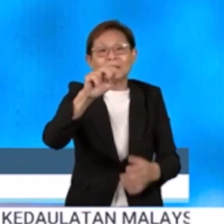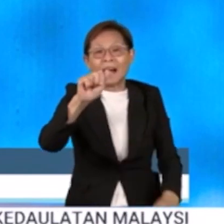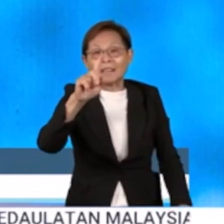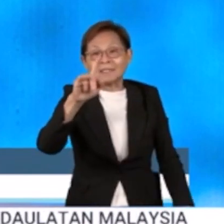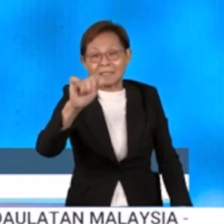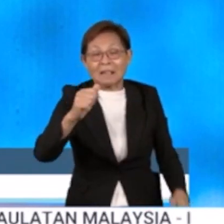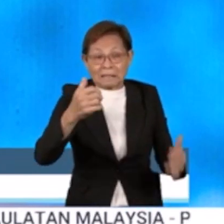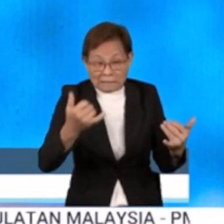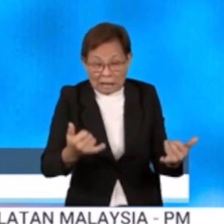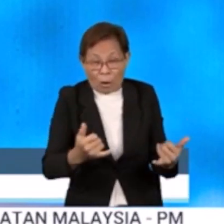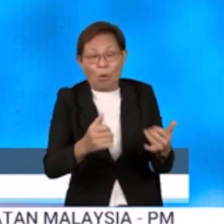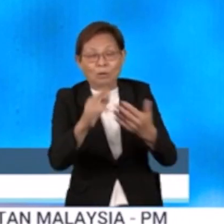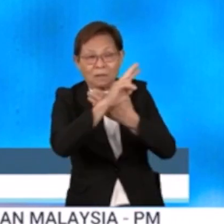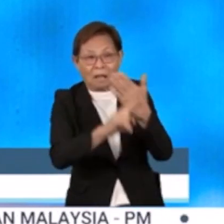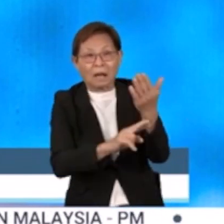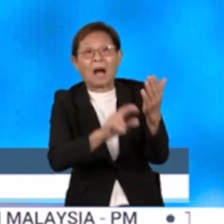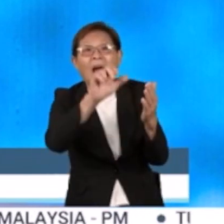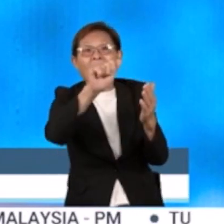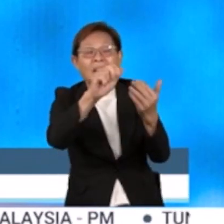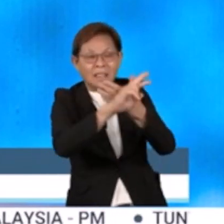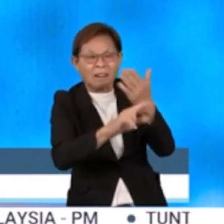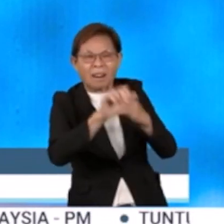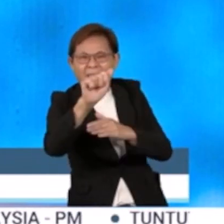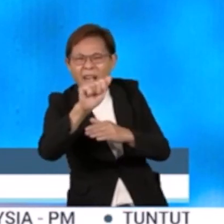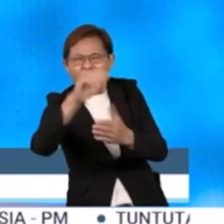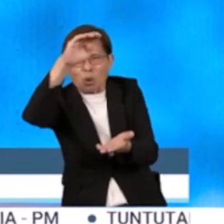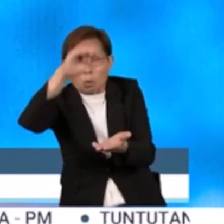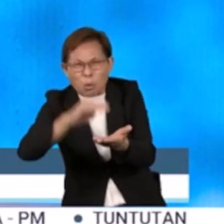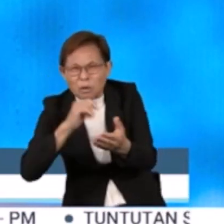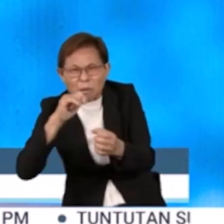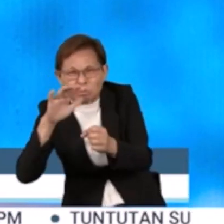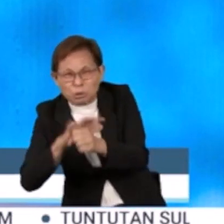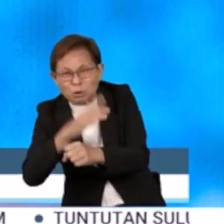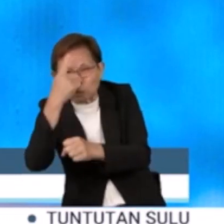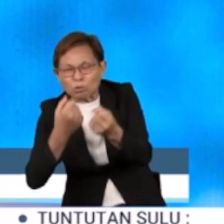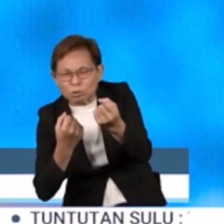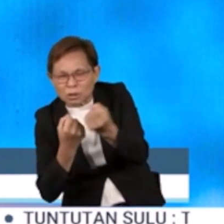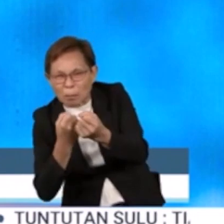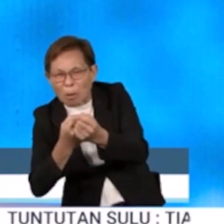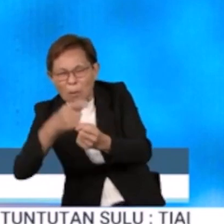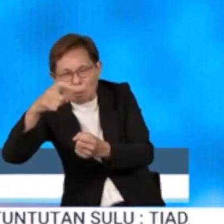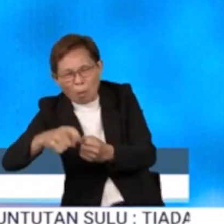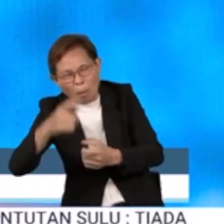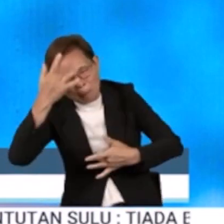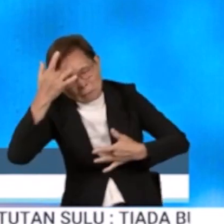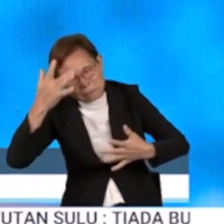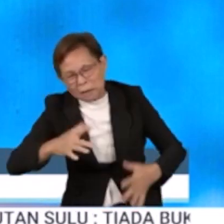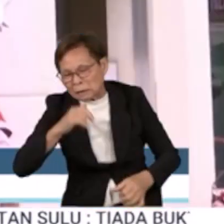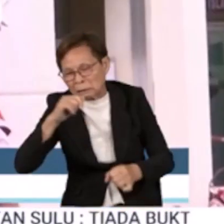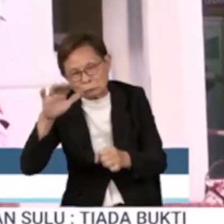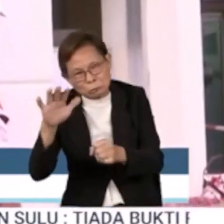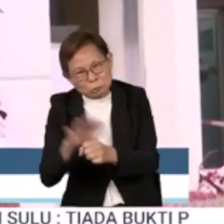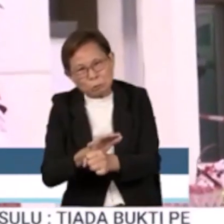ini bekalan darah jenis A semakin berkurangan dan tidak mencukupi bagi menampung keperluan pesakit.